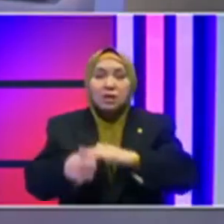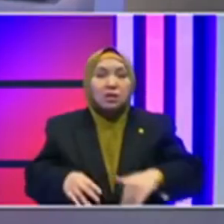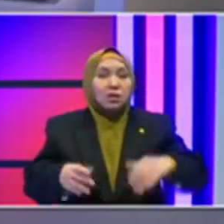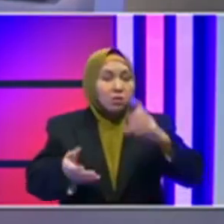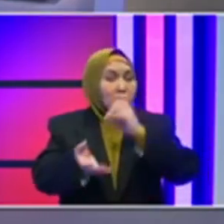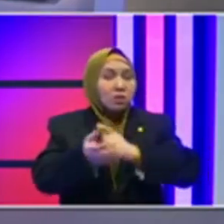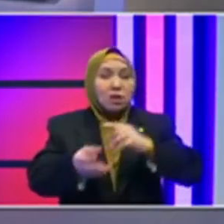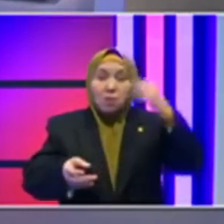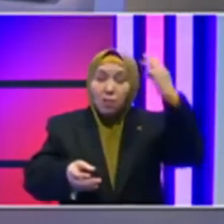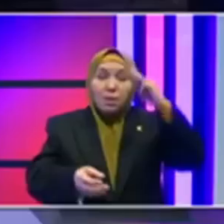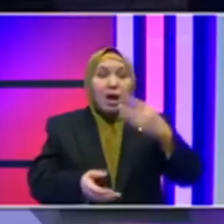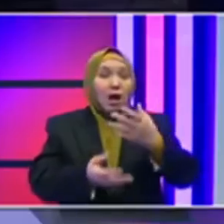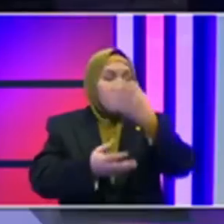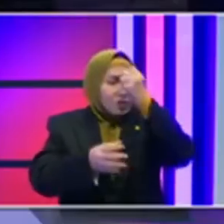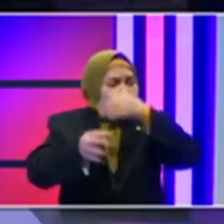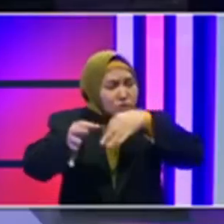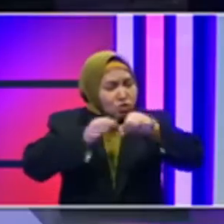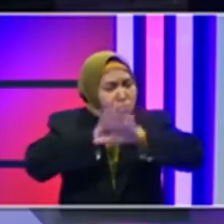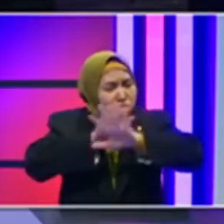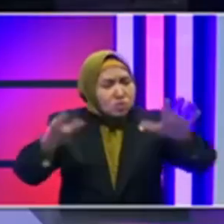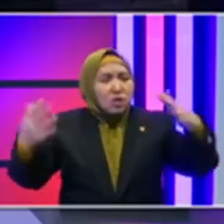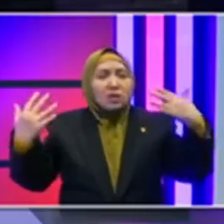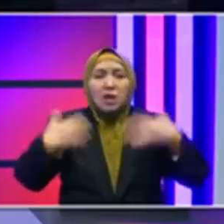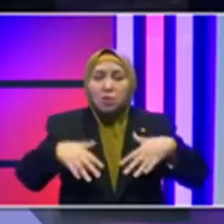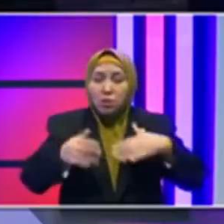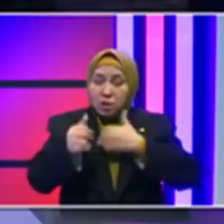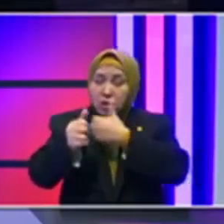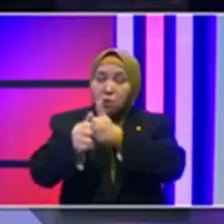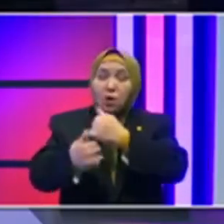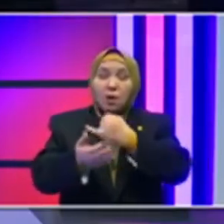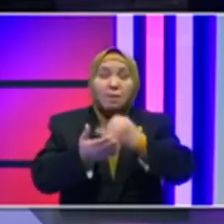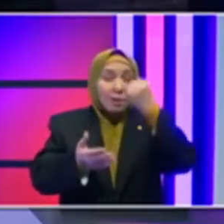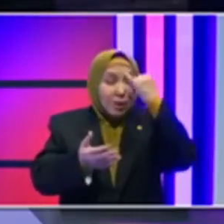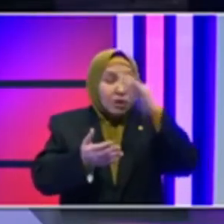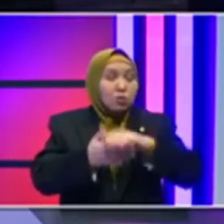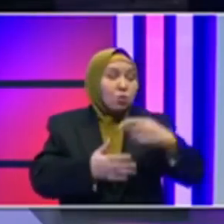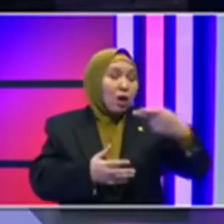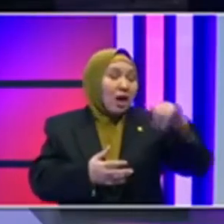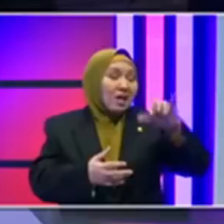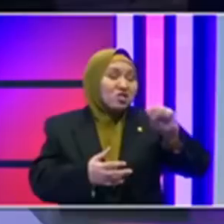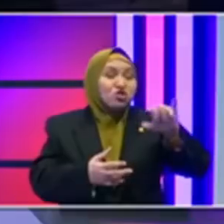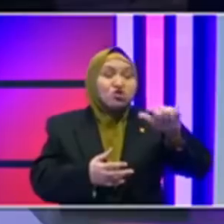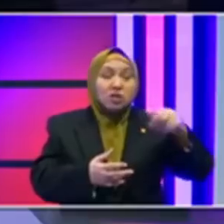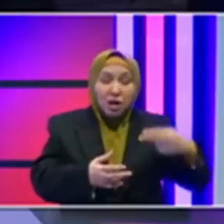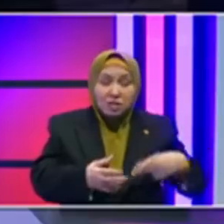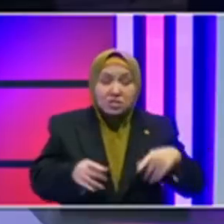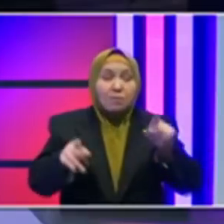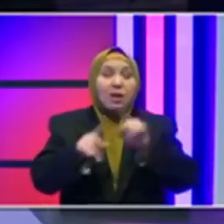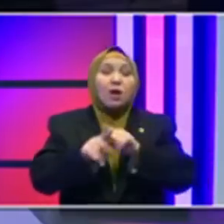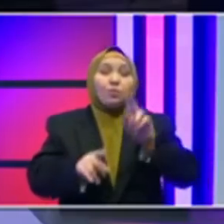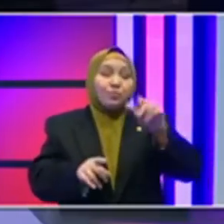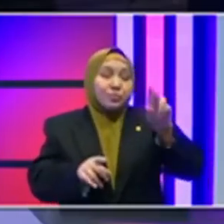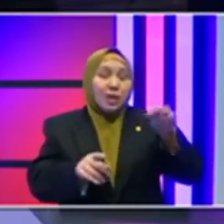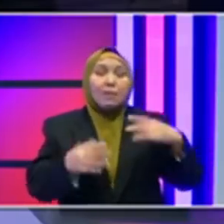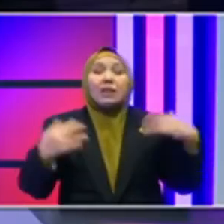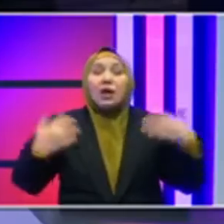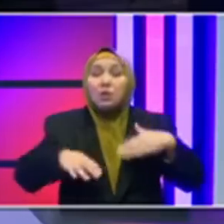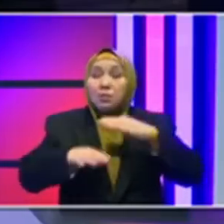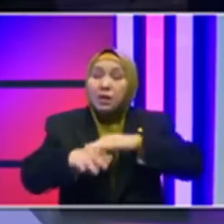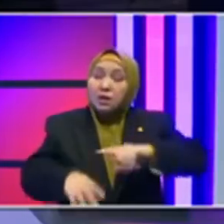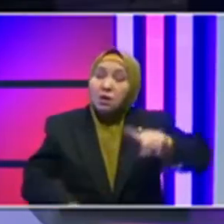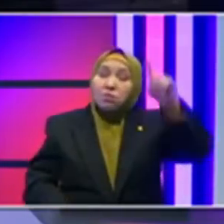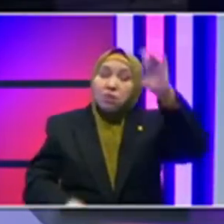mencerahkannya takut yang ada rasa ilmu mahabbah itu hasyiyah seperti ulama takut kepada Allah